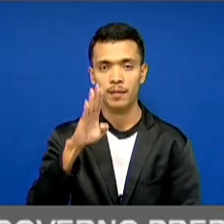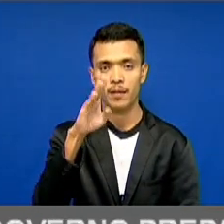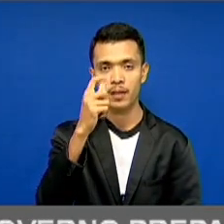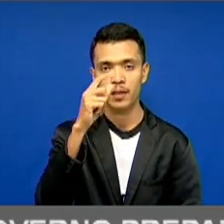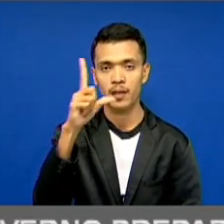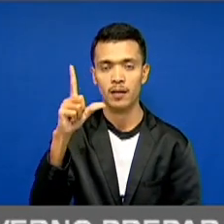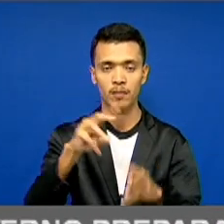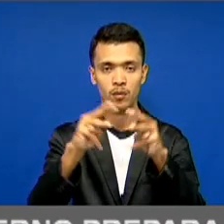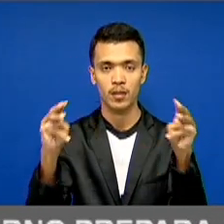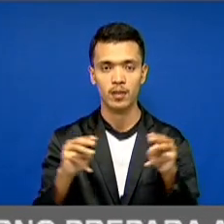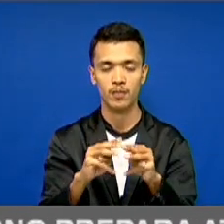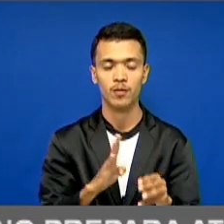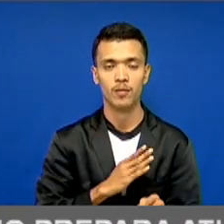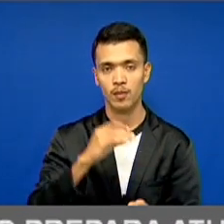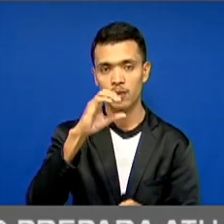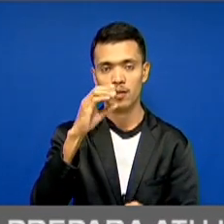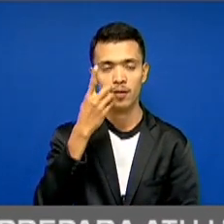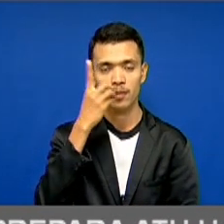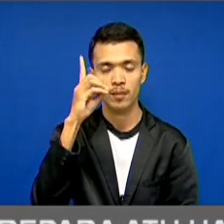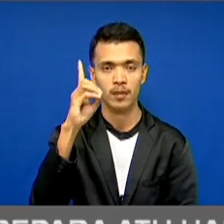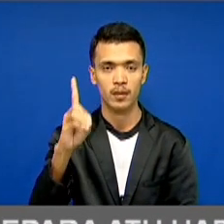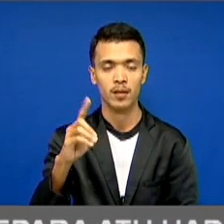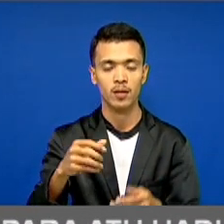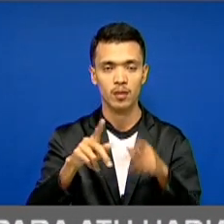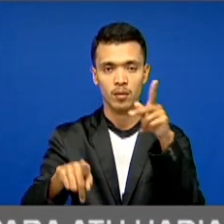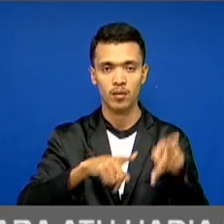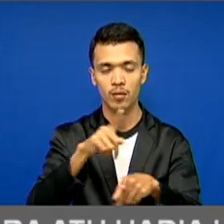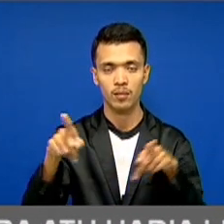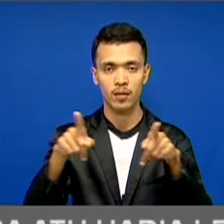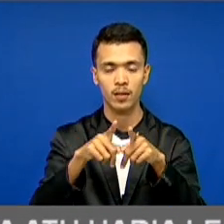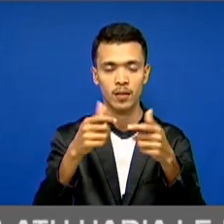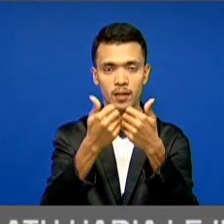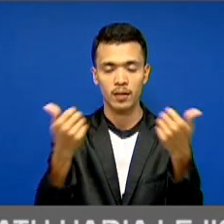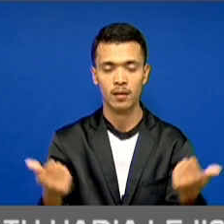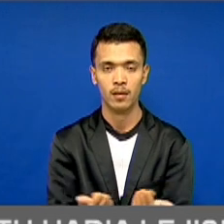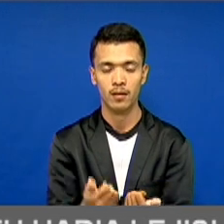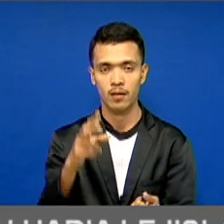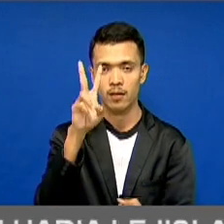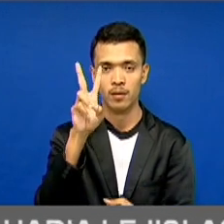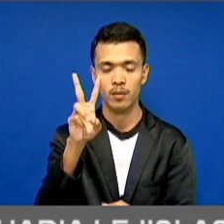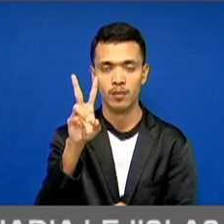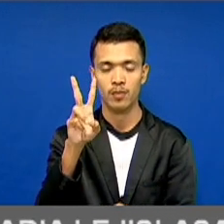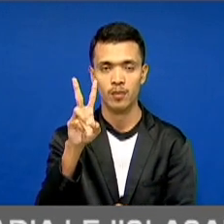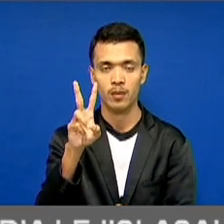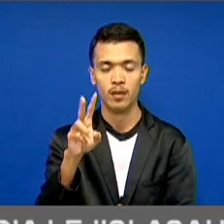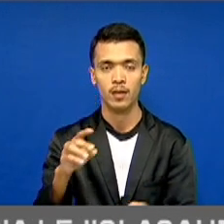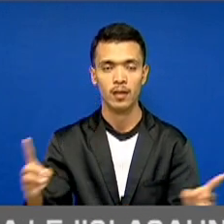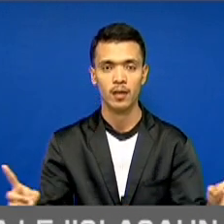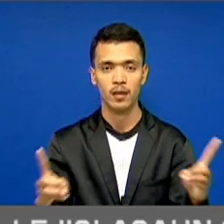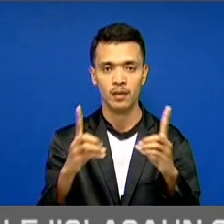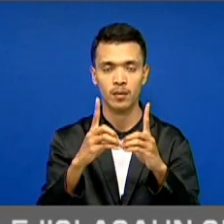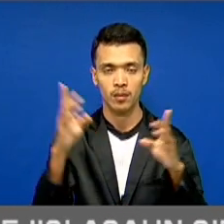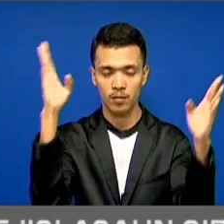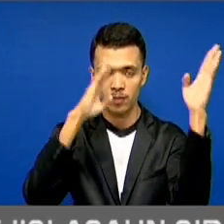BTL Município Baucau reconhece comunidade e a aldeia Rua Lialeleixo no Caicido e a Suco Tirilolo